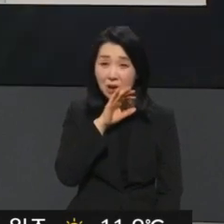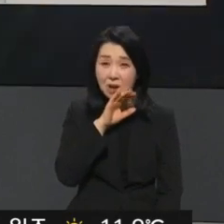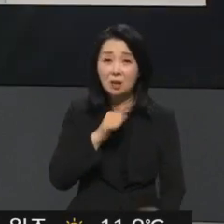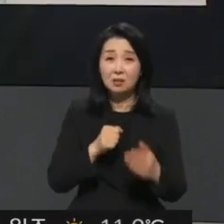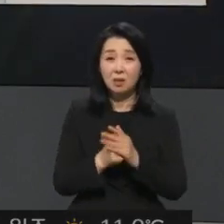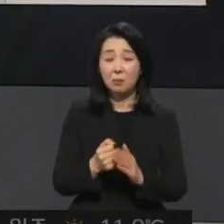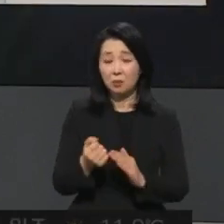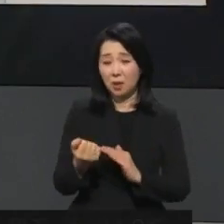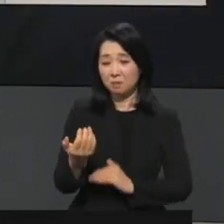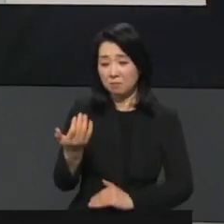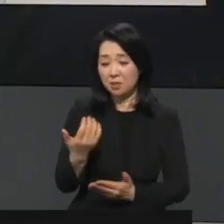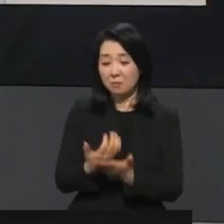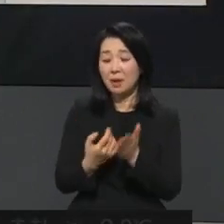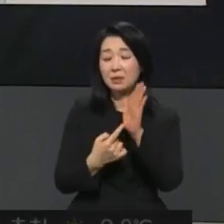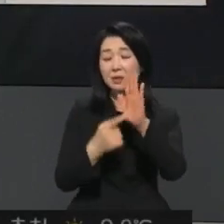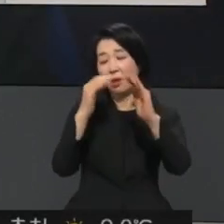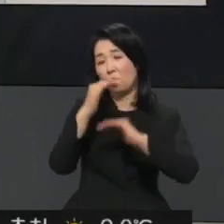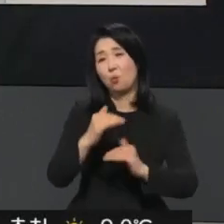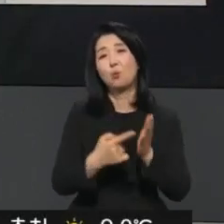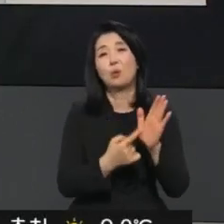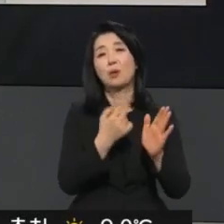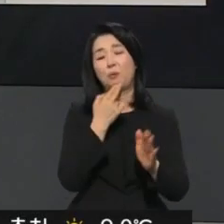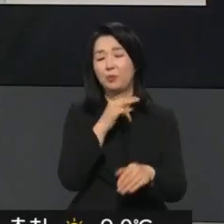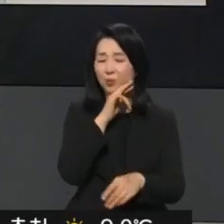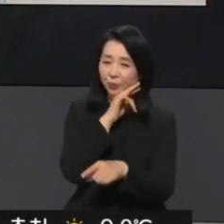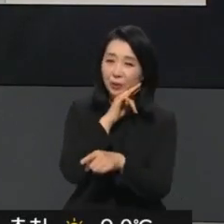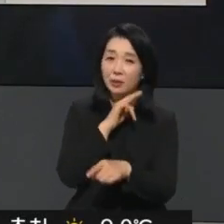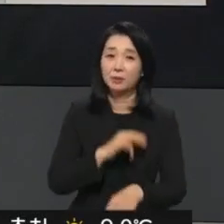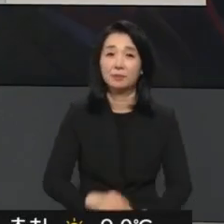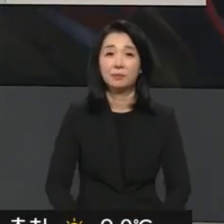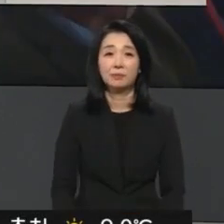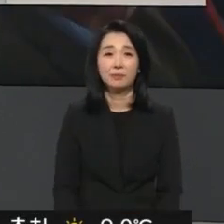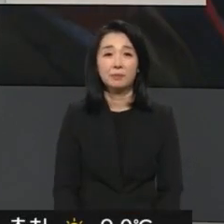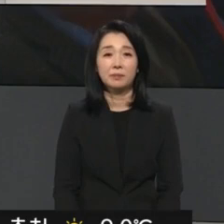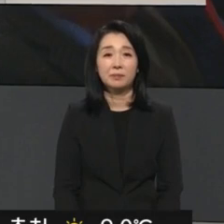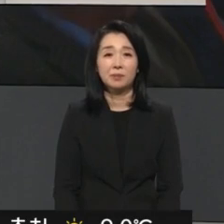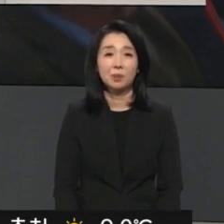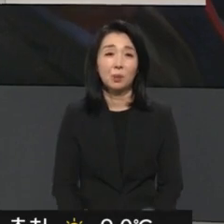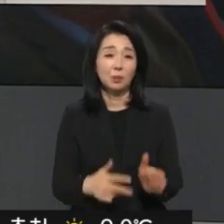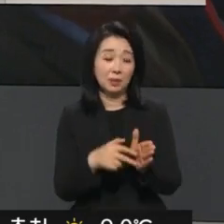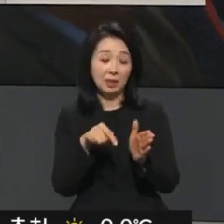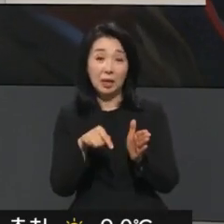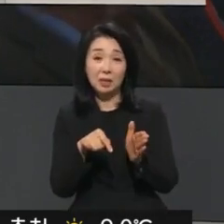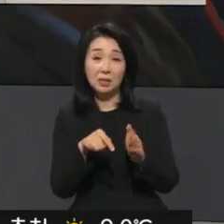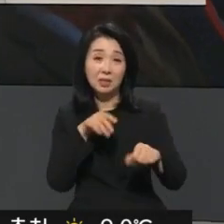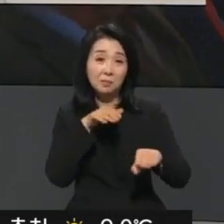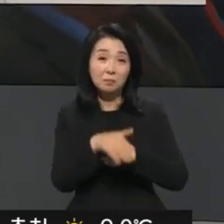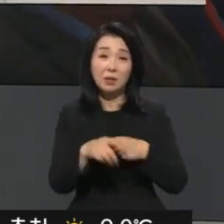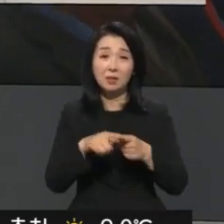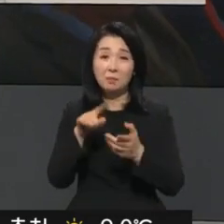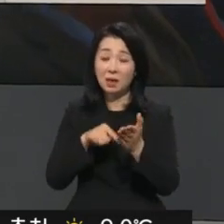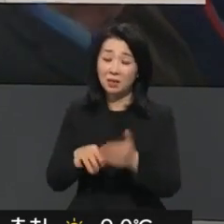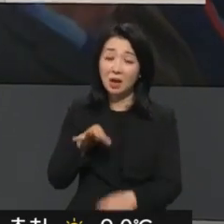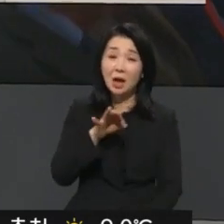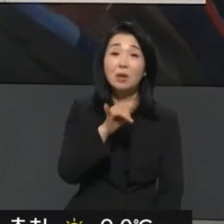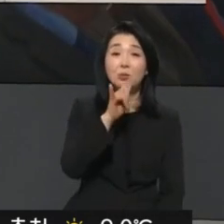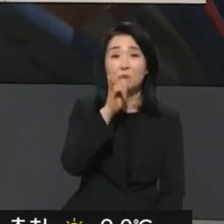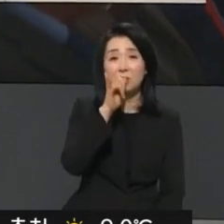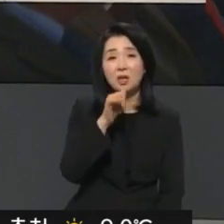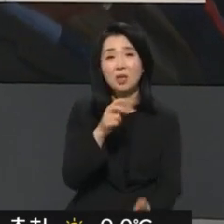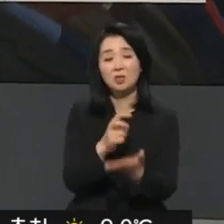안 한 것 아닌가 이런 의심도 거둘 수 없는 입장입니다 그리고 재단은 이미 이런 방식의 배상이 가능하도록